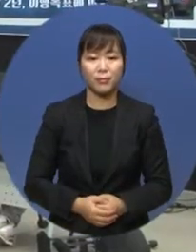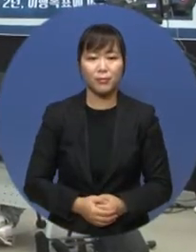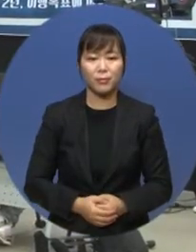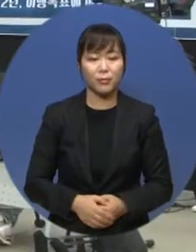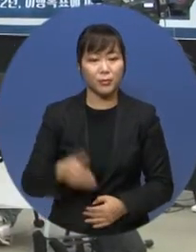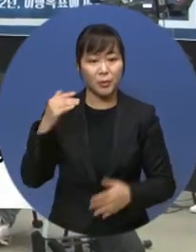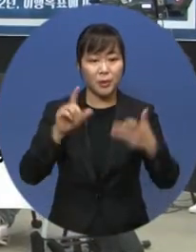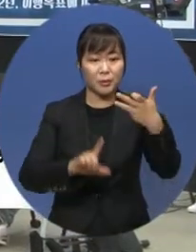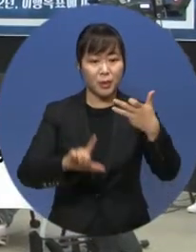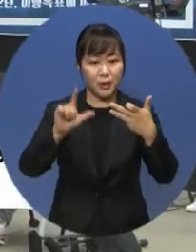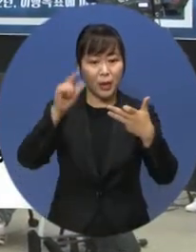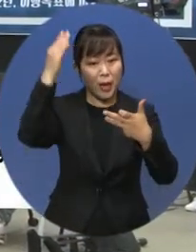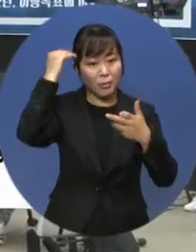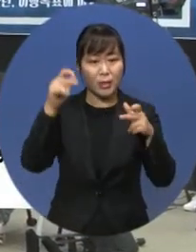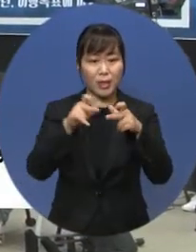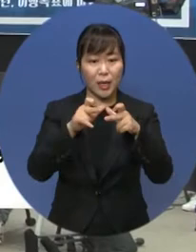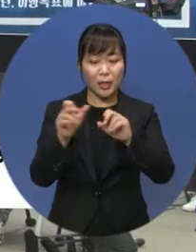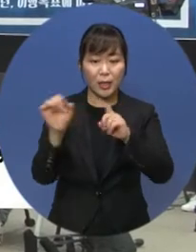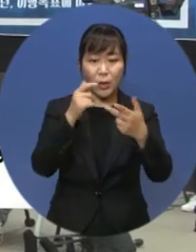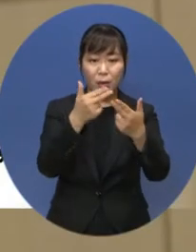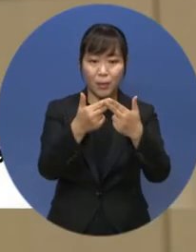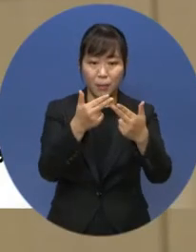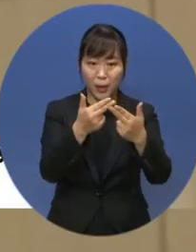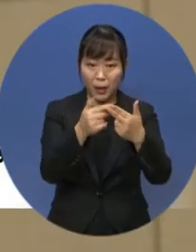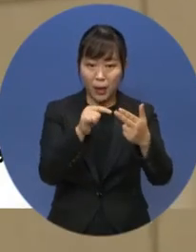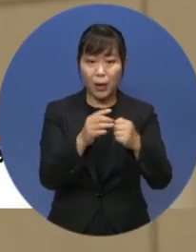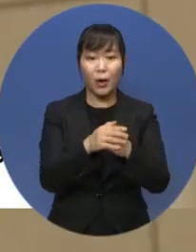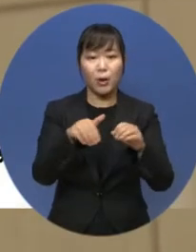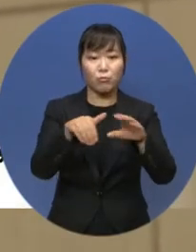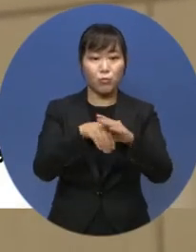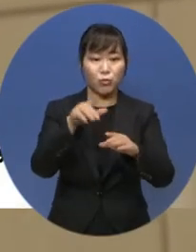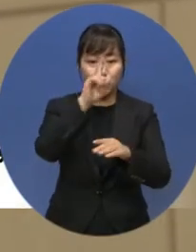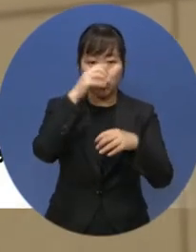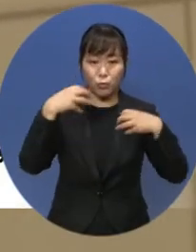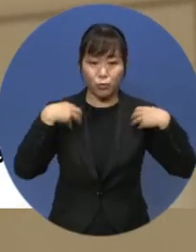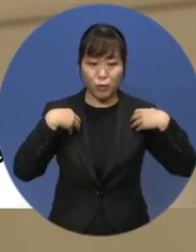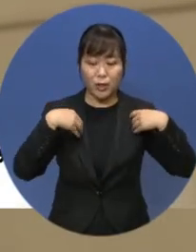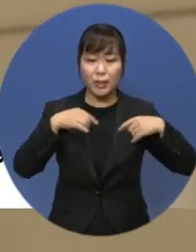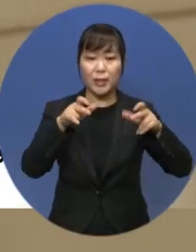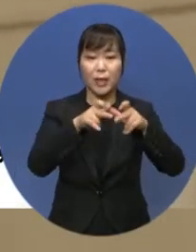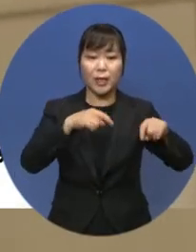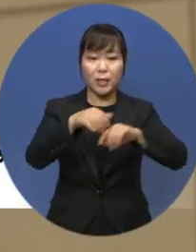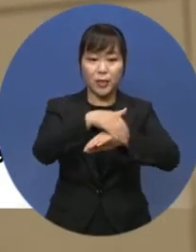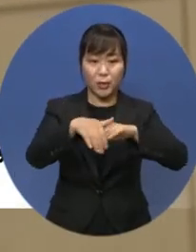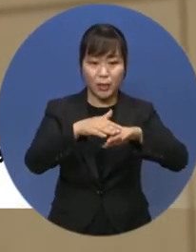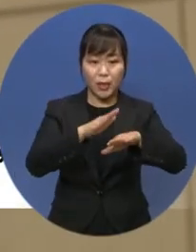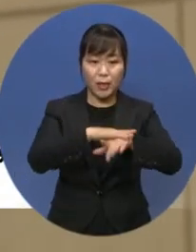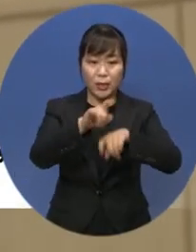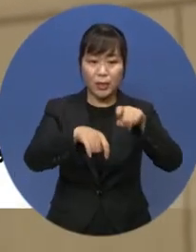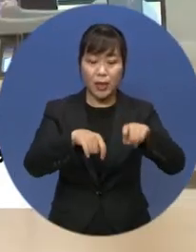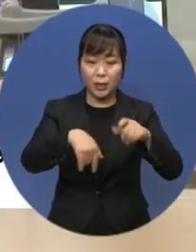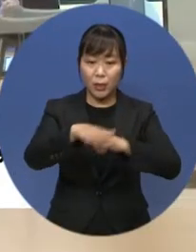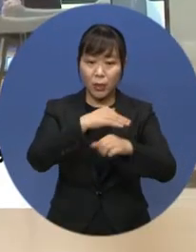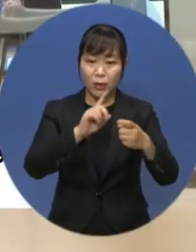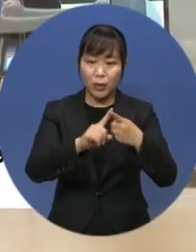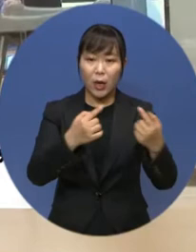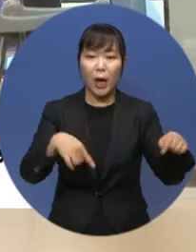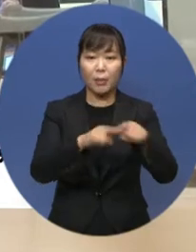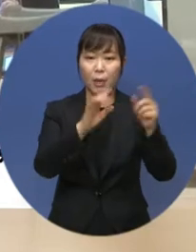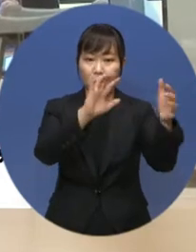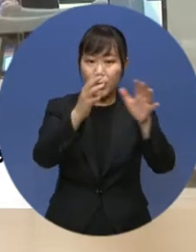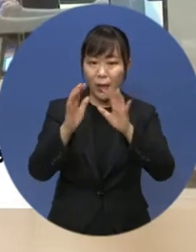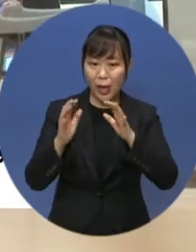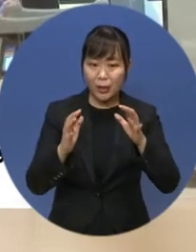지난 18일 한국장애인재활협회가 문재인 정부의 장애인 정책 이행 정도에 대해 함께